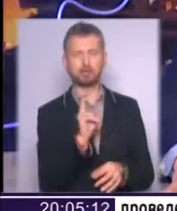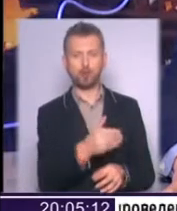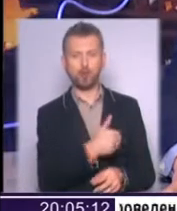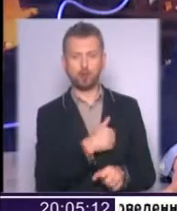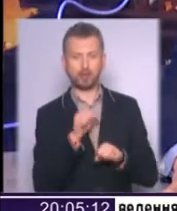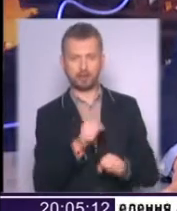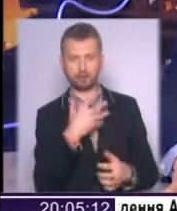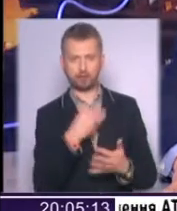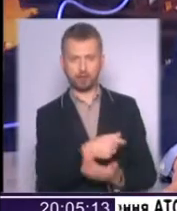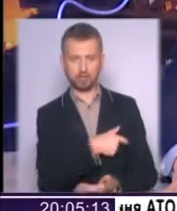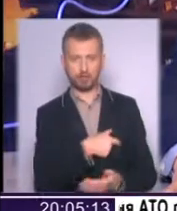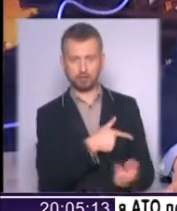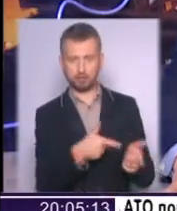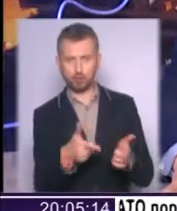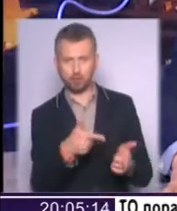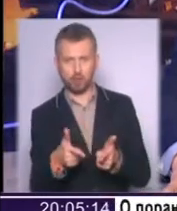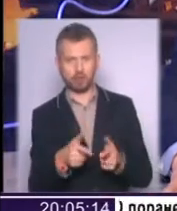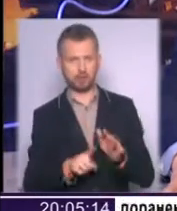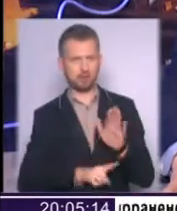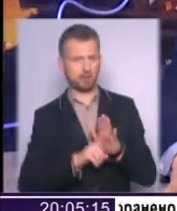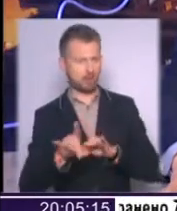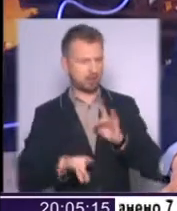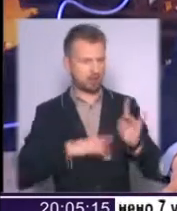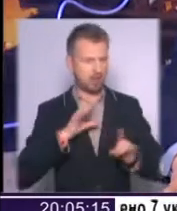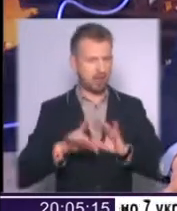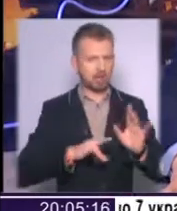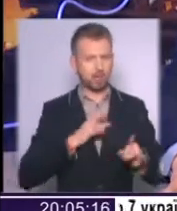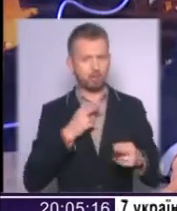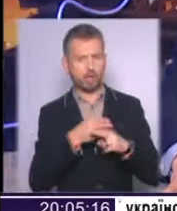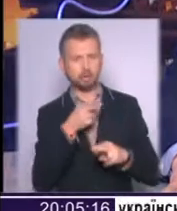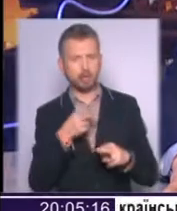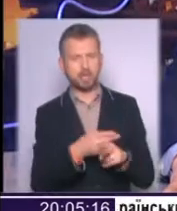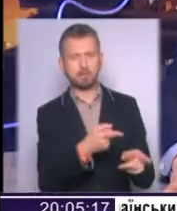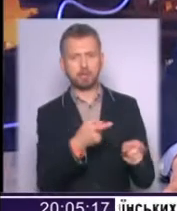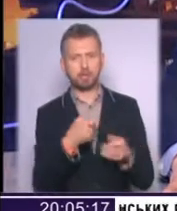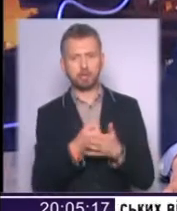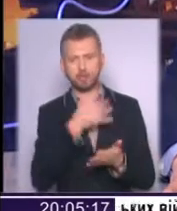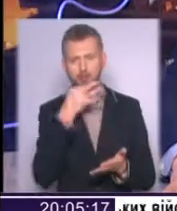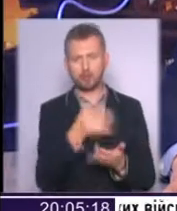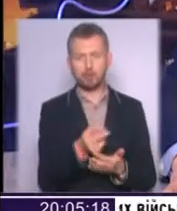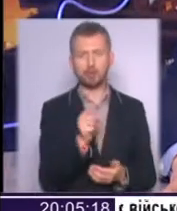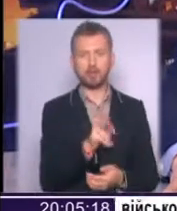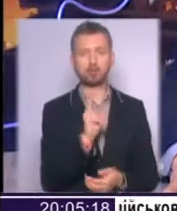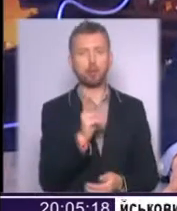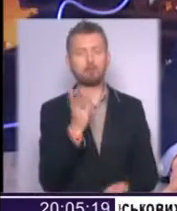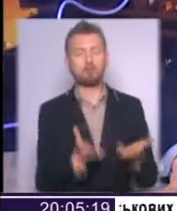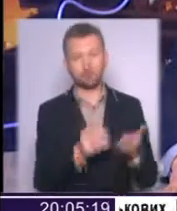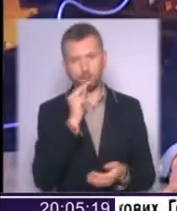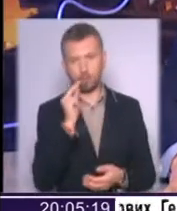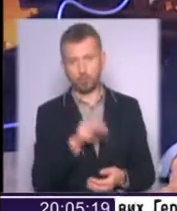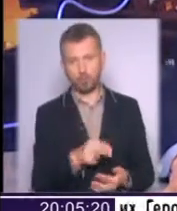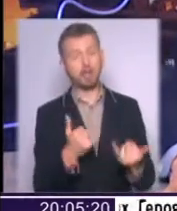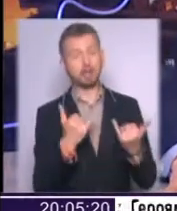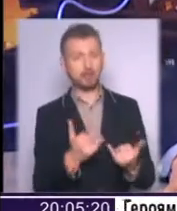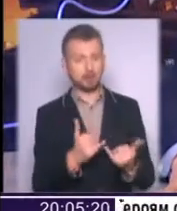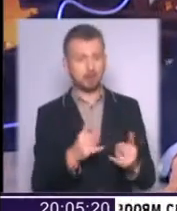своїх депутатів, підготуватися, влаштувати істерику, перешкодити притягненню до відповідальності тих, хто, можливо, винний. Тепер розкладемо